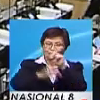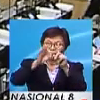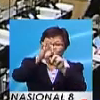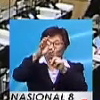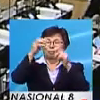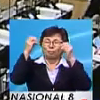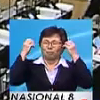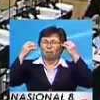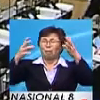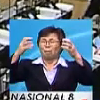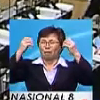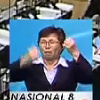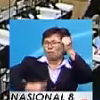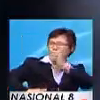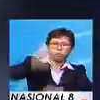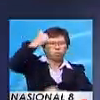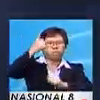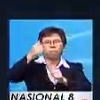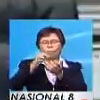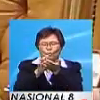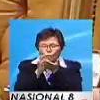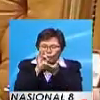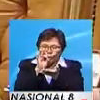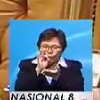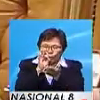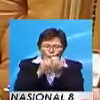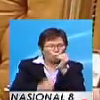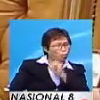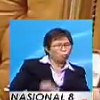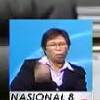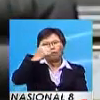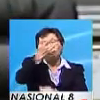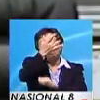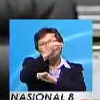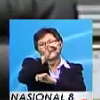bilangan penagih dadah yang tertinggi iaitu seramai